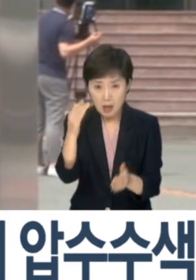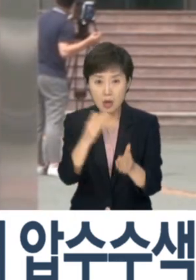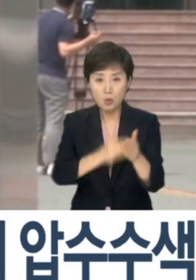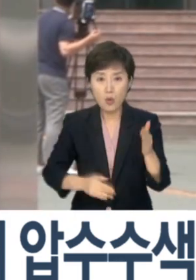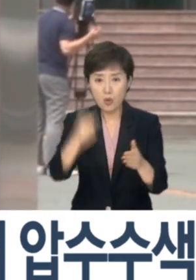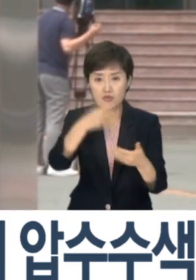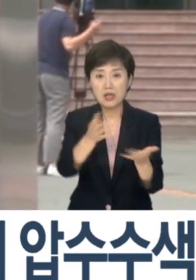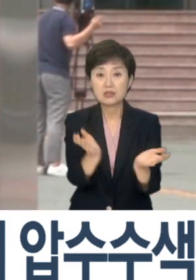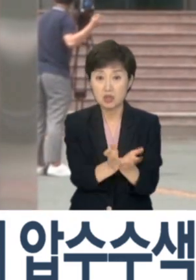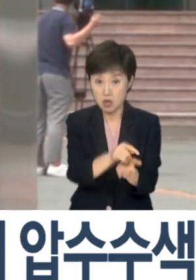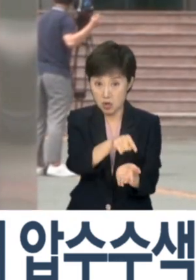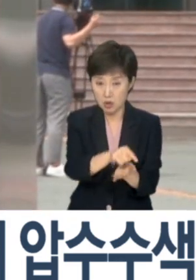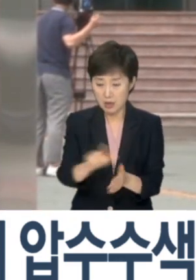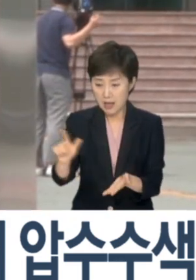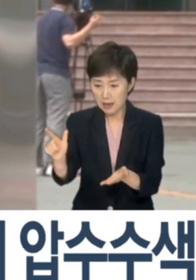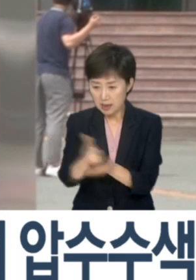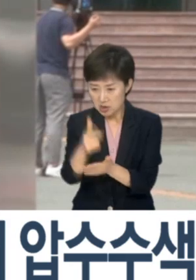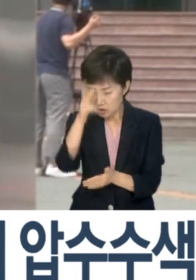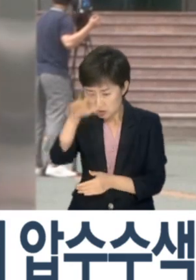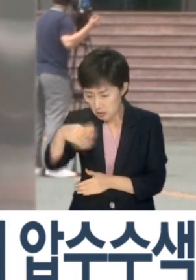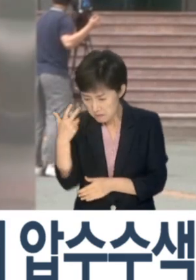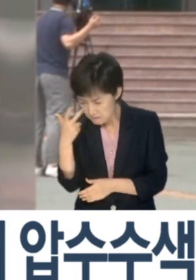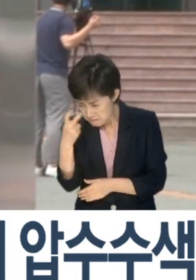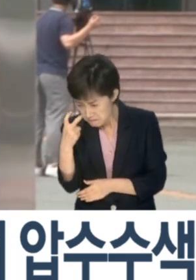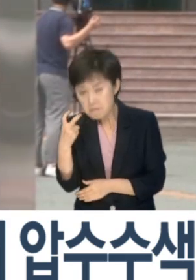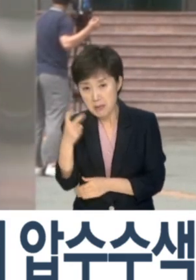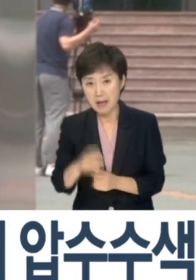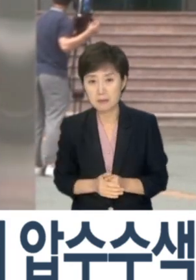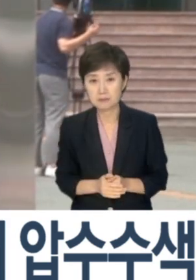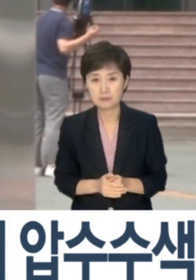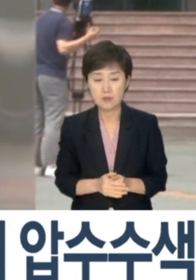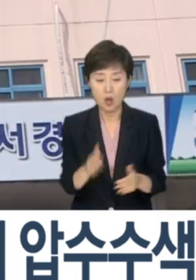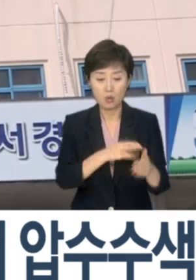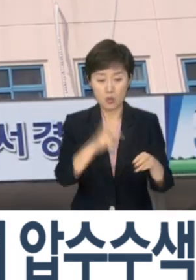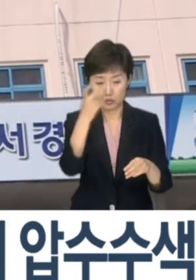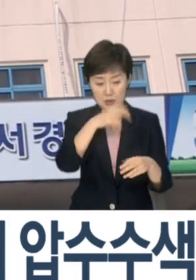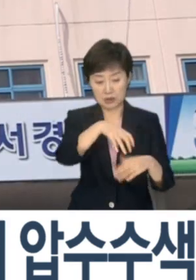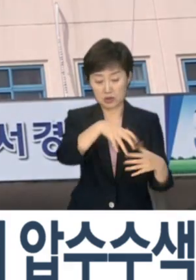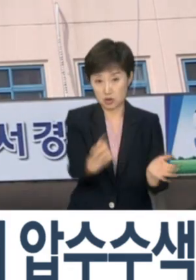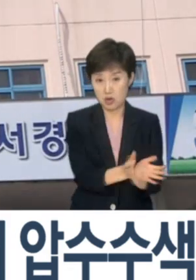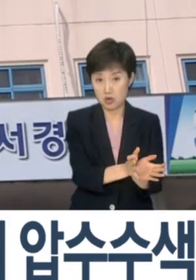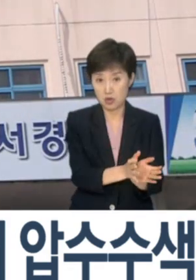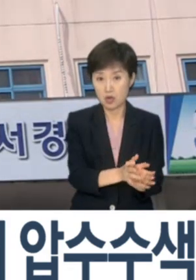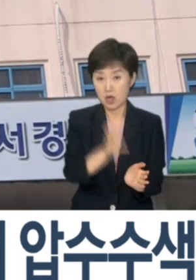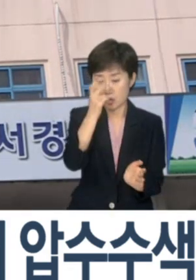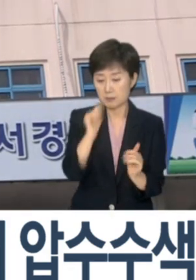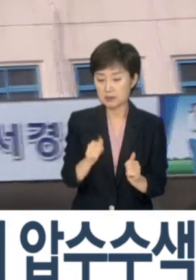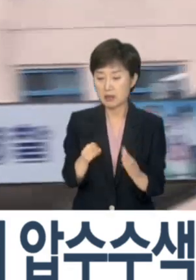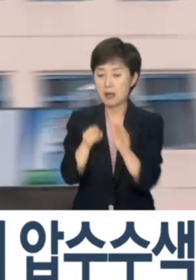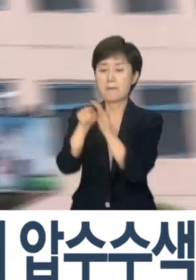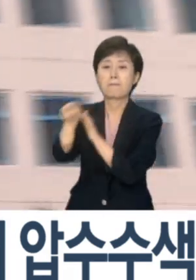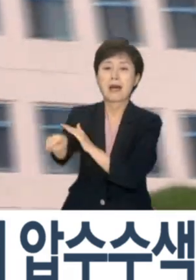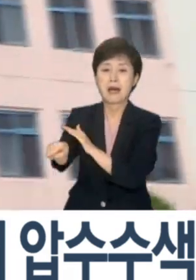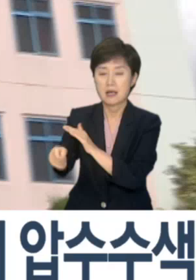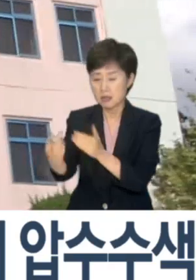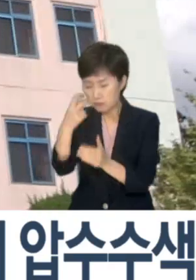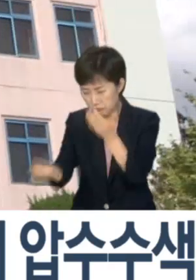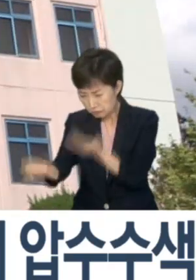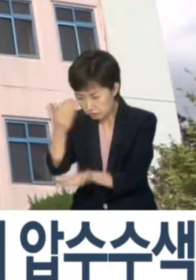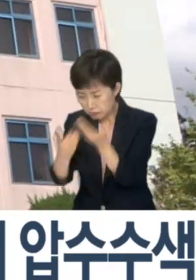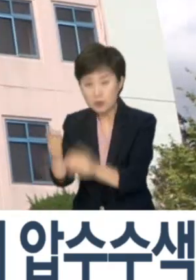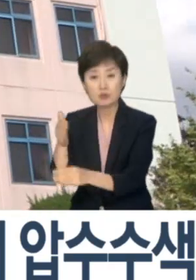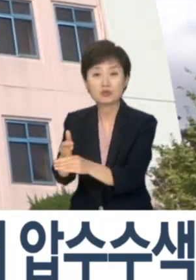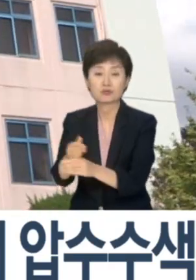압수 수색했습니다 공수처는 오늘 소속 검사와 수사관들을 보내 부산 강서 경찰서를 압수수색했다고